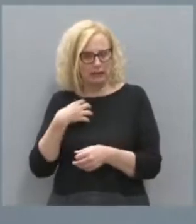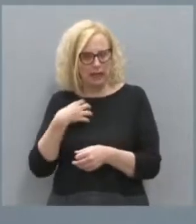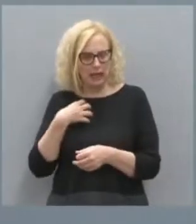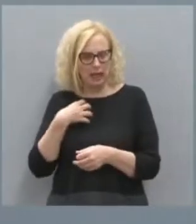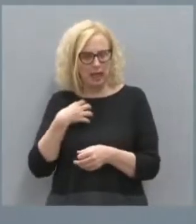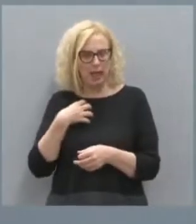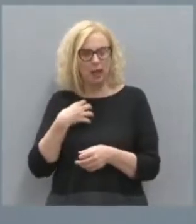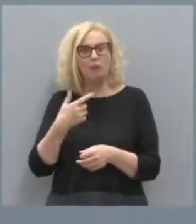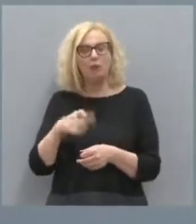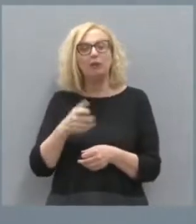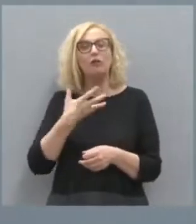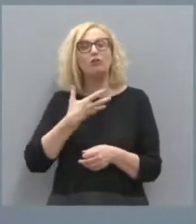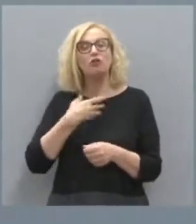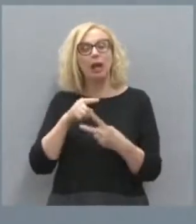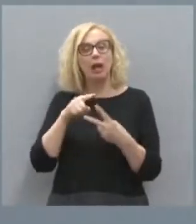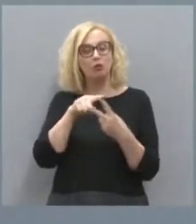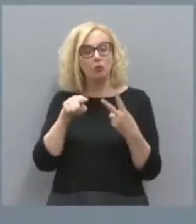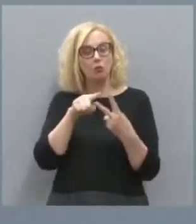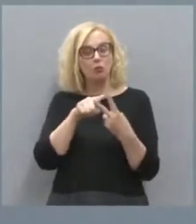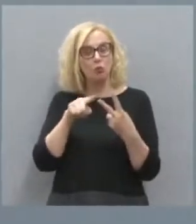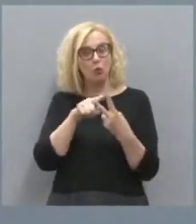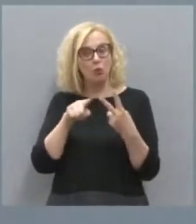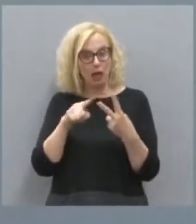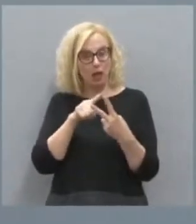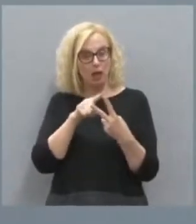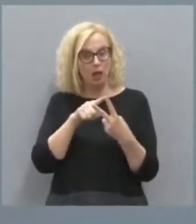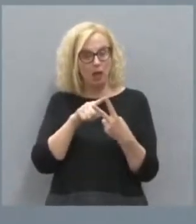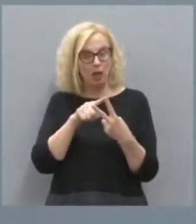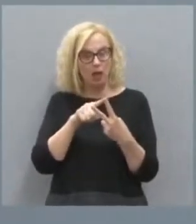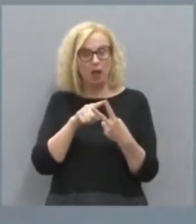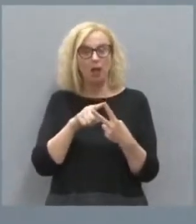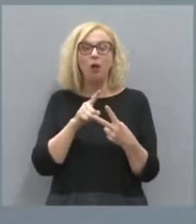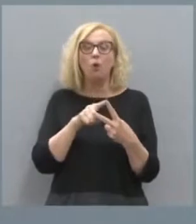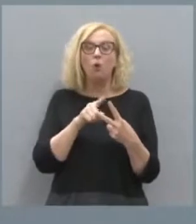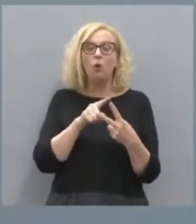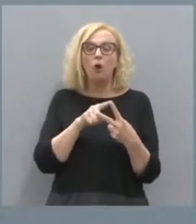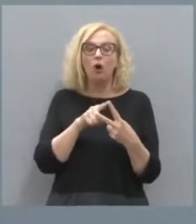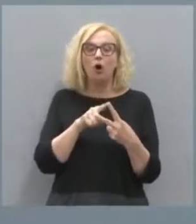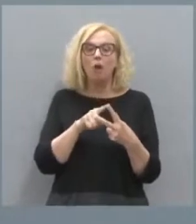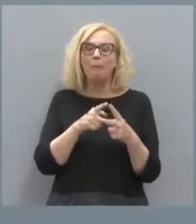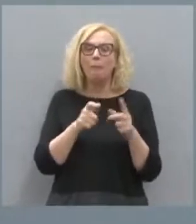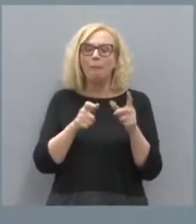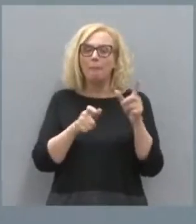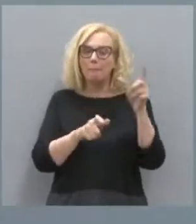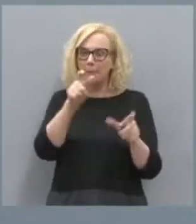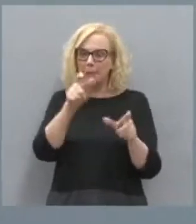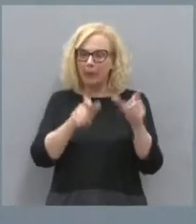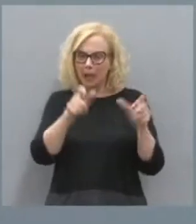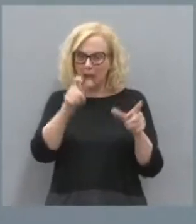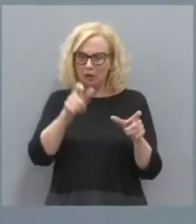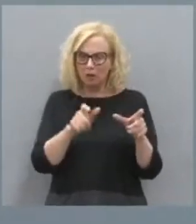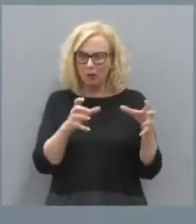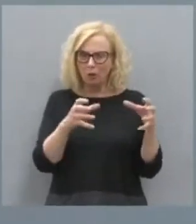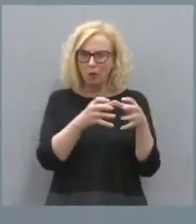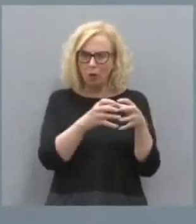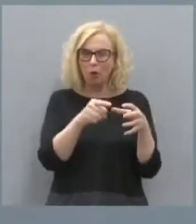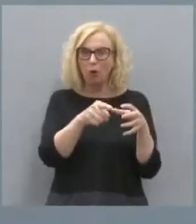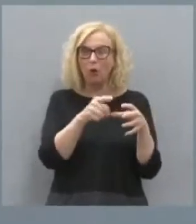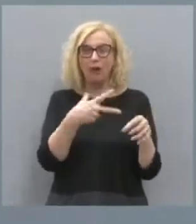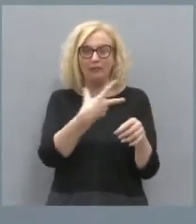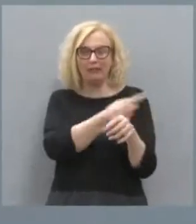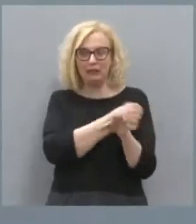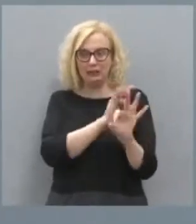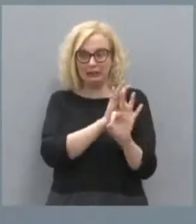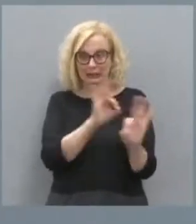sono due elementi fondamentali 1 un bacino di persone che ancora non sono vaccinate